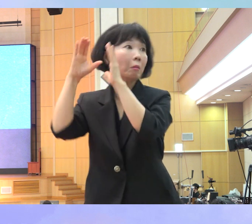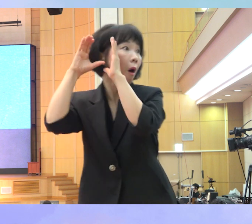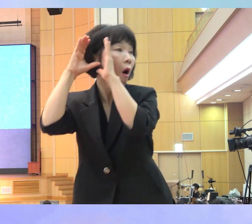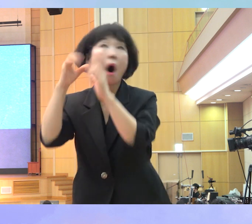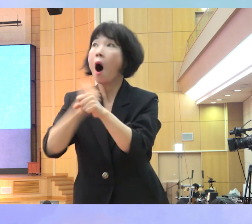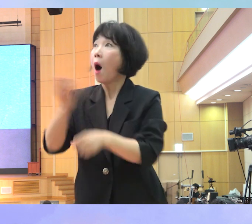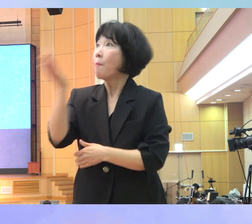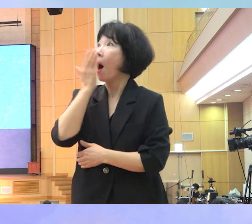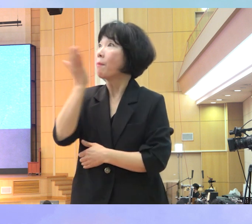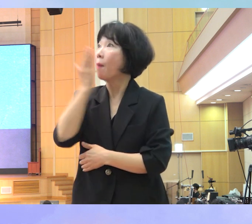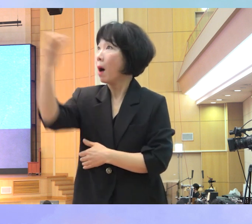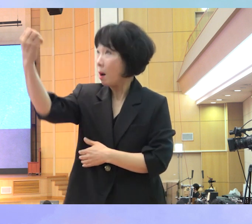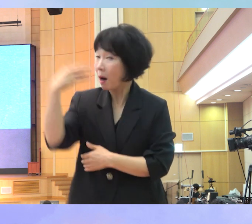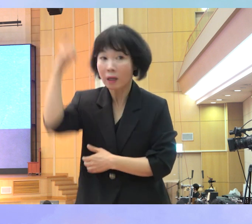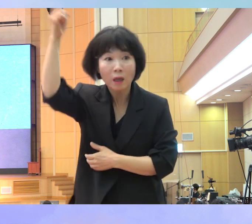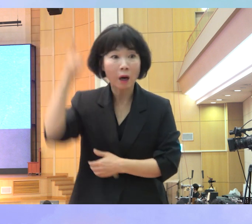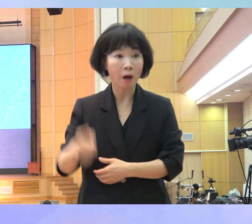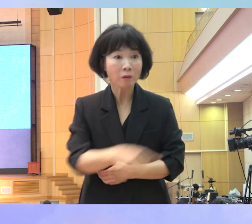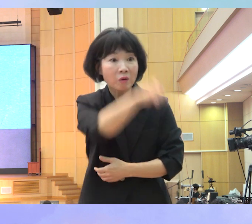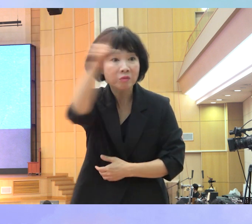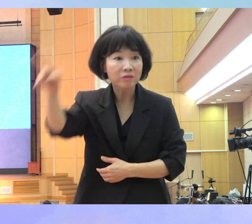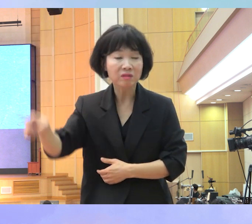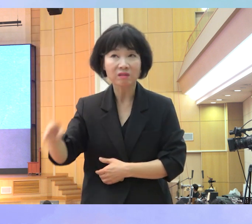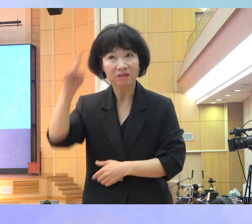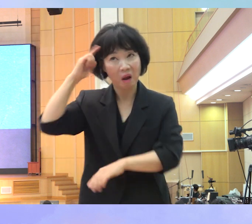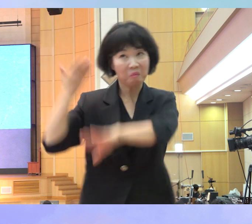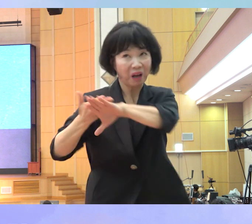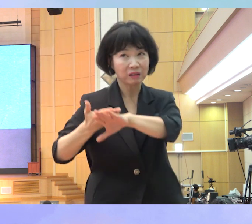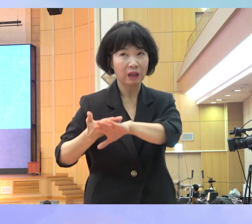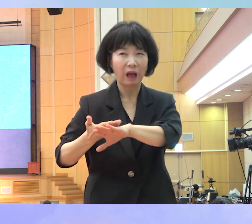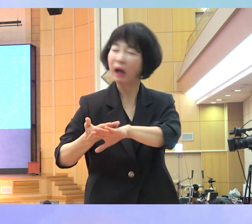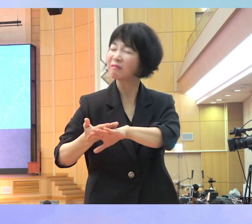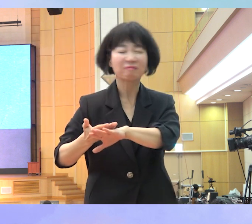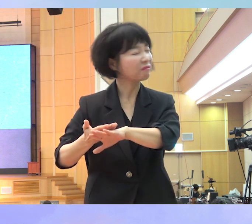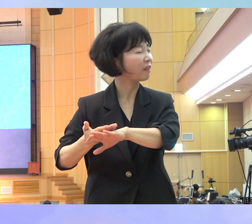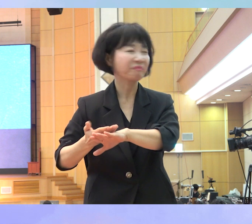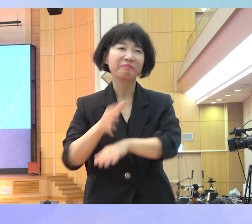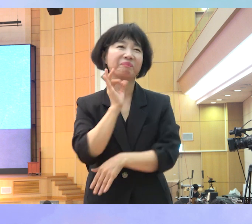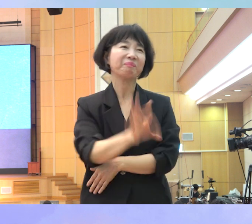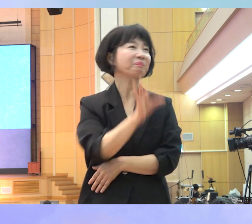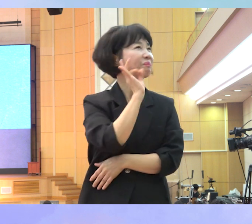있다고 하십니다. 할렐루야. 그런데 여러분 반응은 뭐예요? 에이.